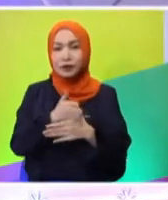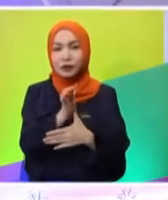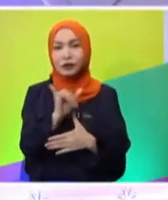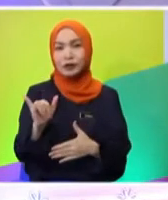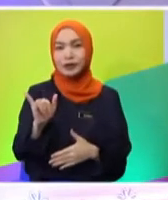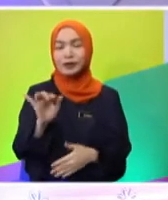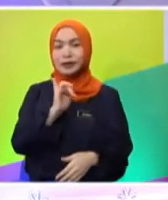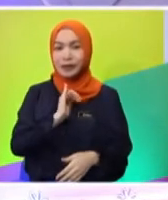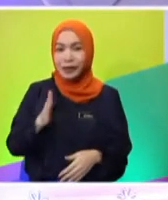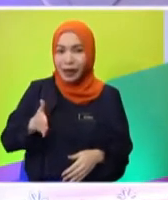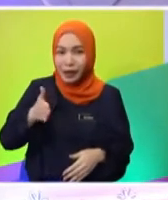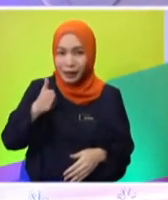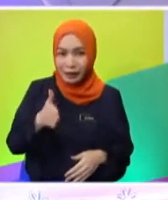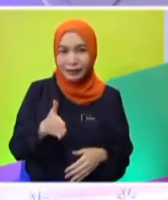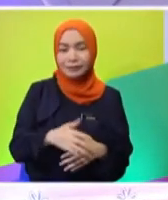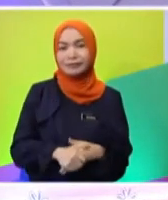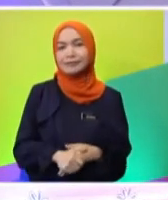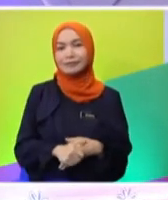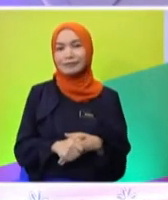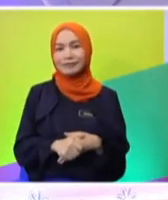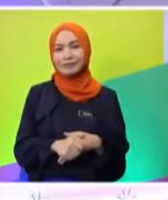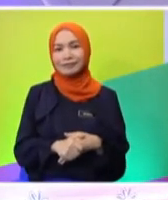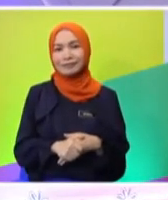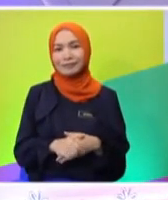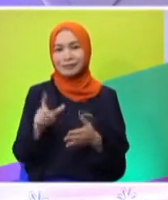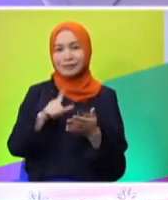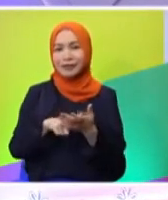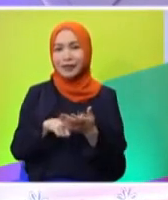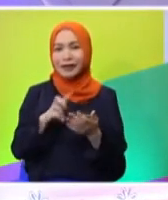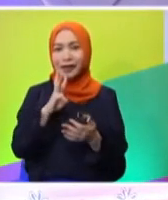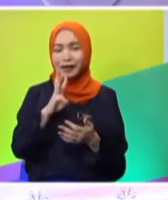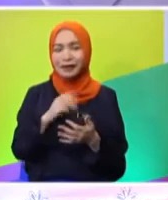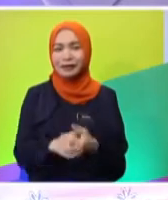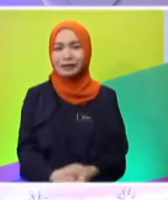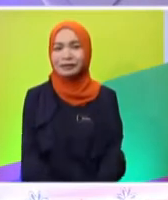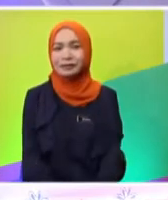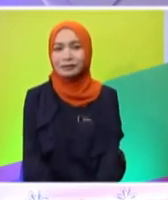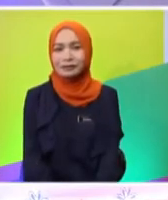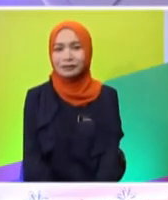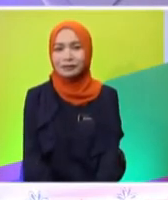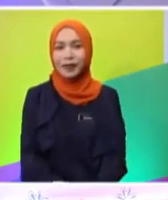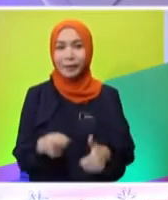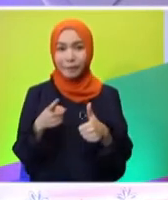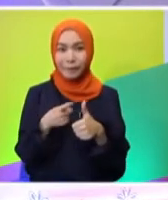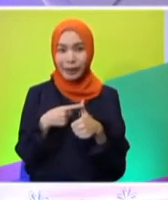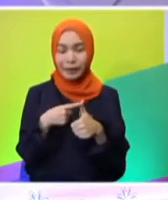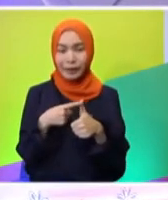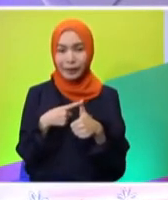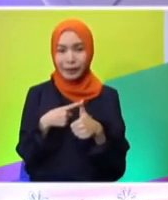ae2 cowok2 bekas ya saya nyelesaikan tebing cukup khas ini bekas yang pertama